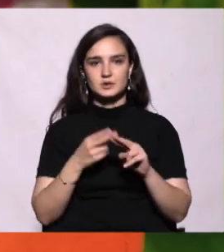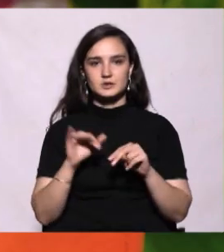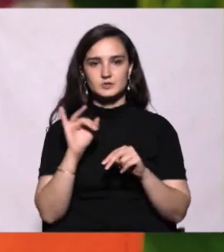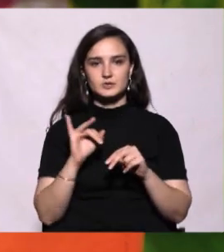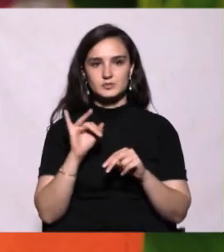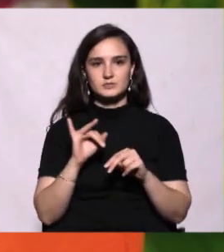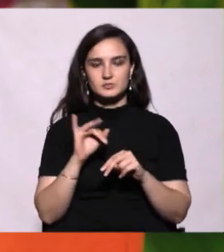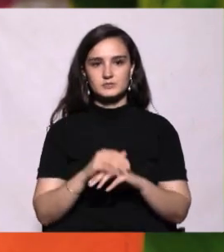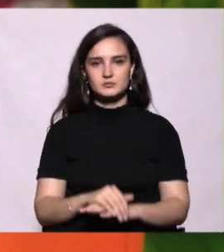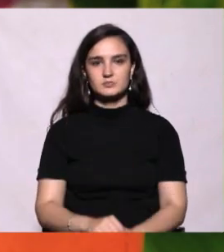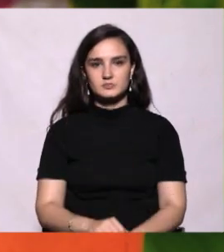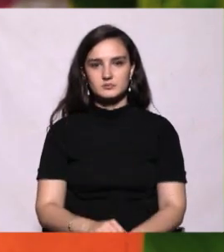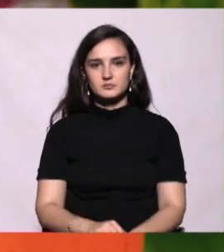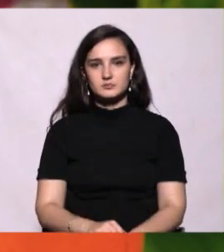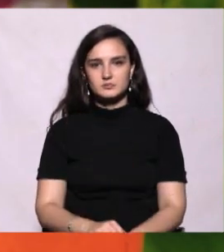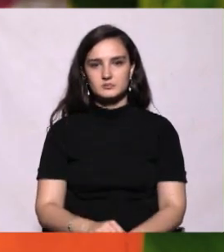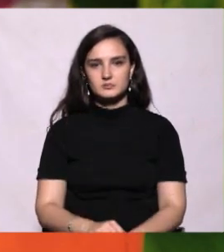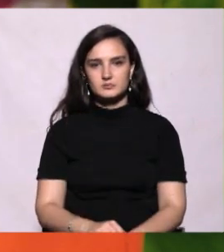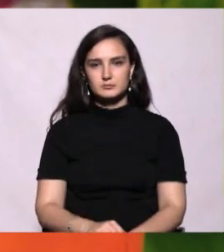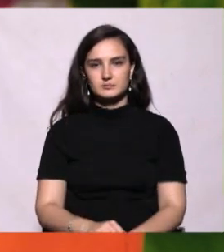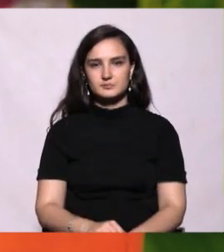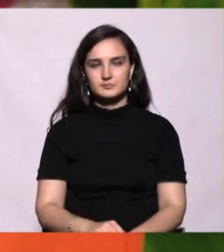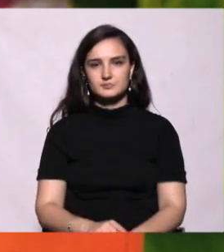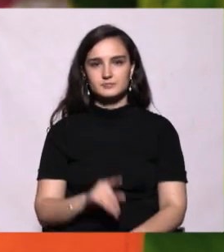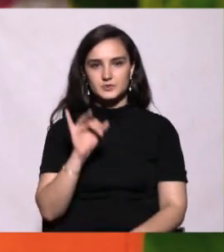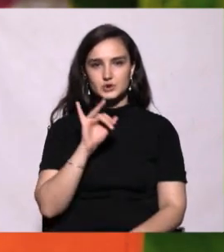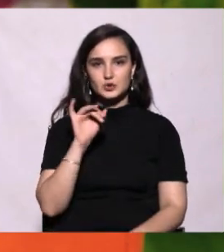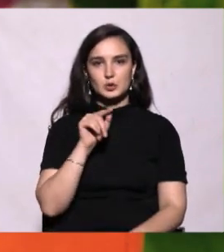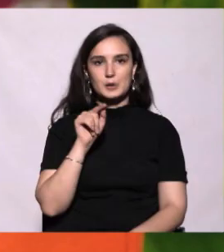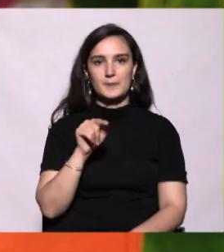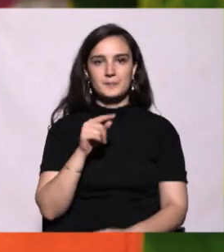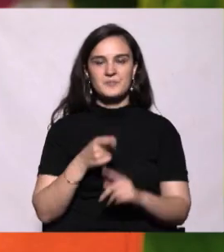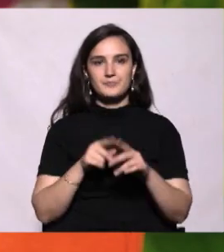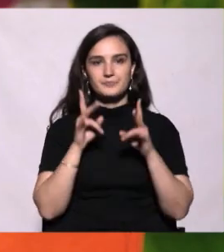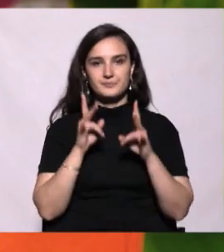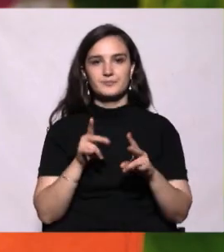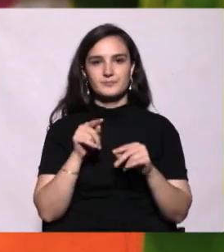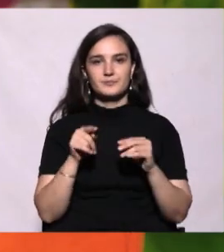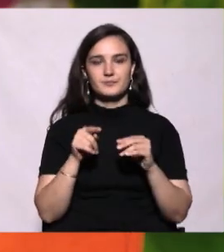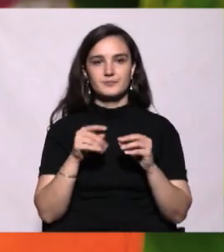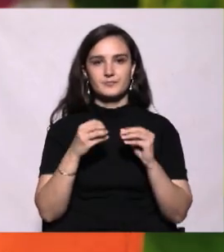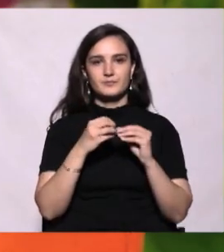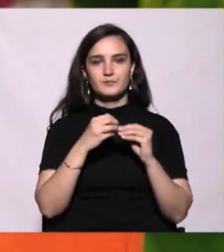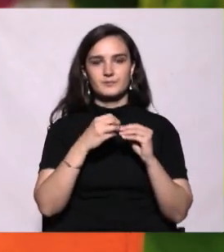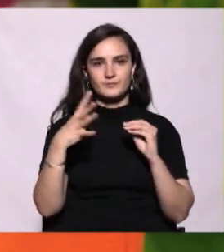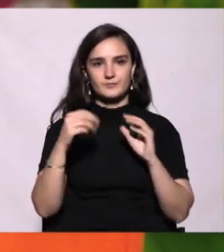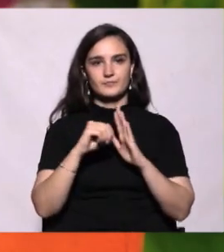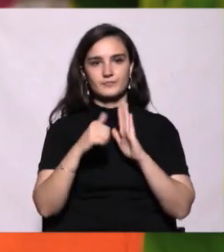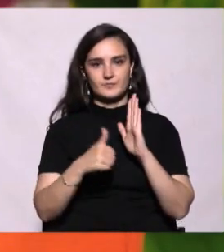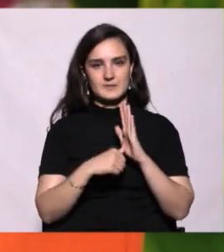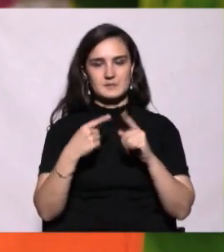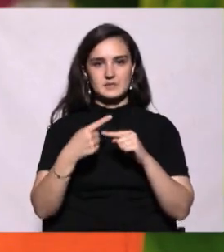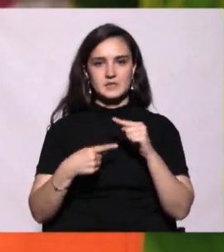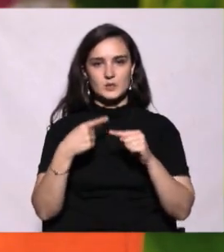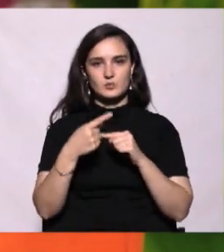ისტორია? So the specific history for this, that it happened in the 5th to 6th